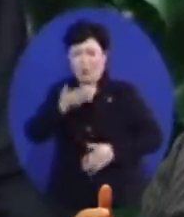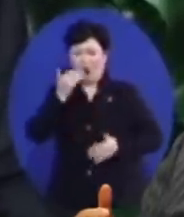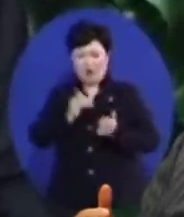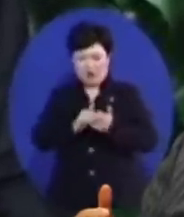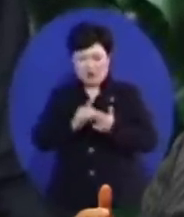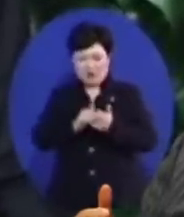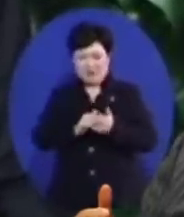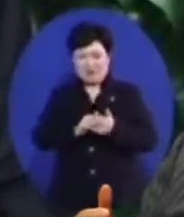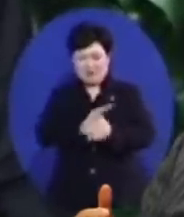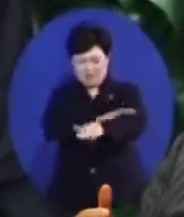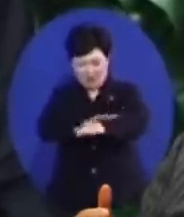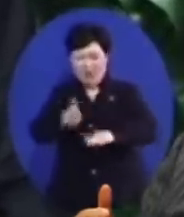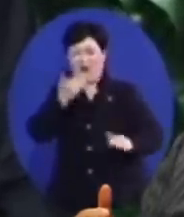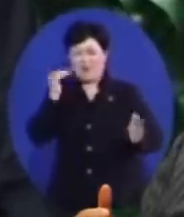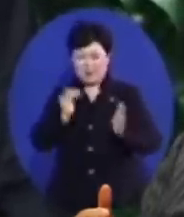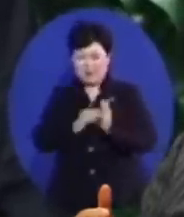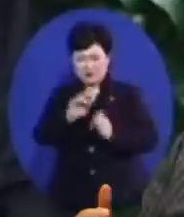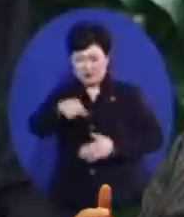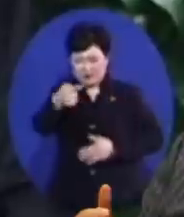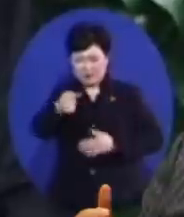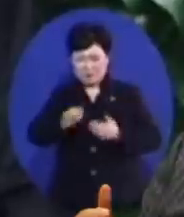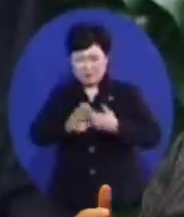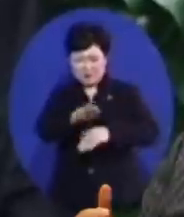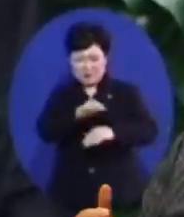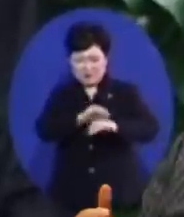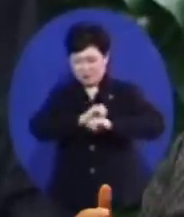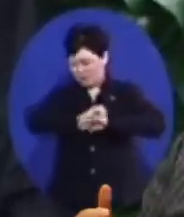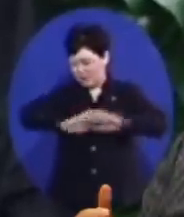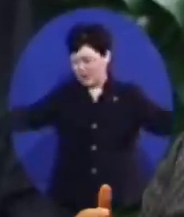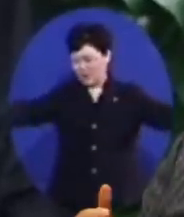요리를 잘 먹고 그 다음 날개 위에 태워가 또